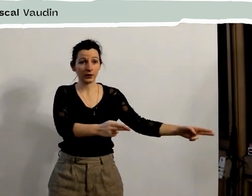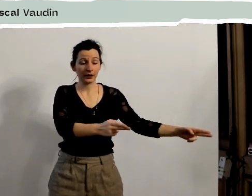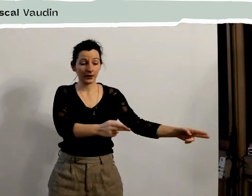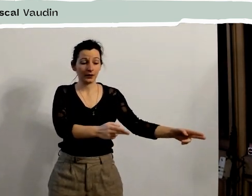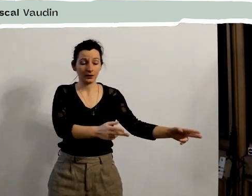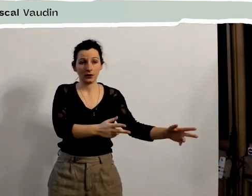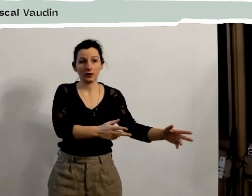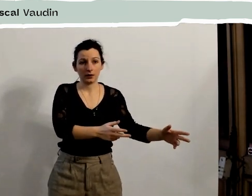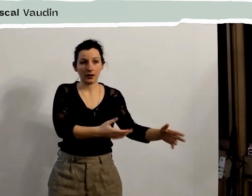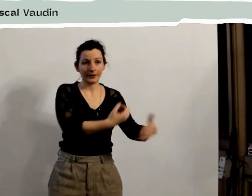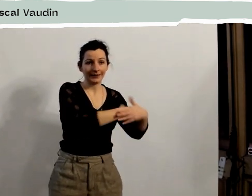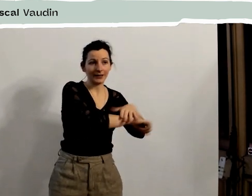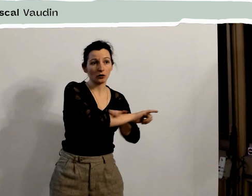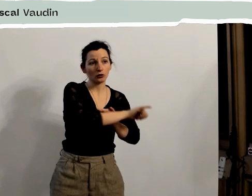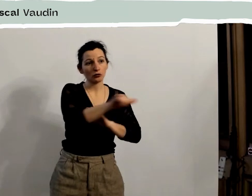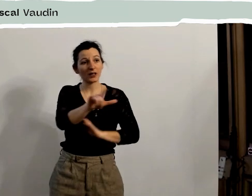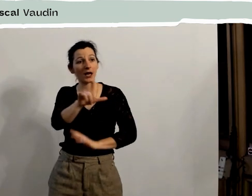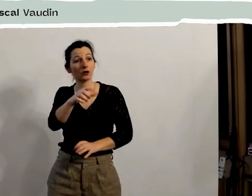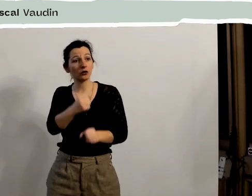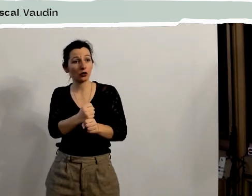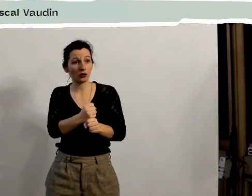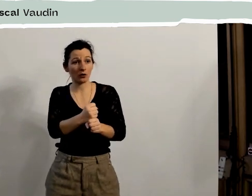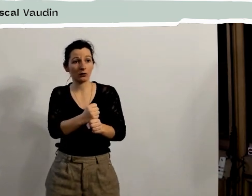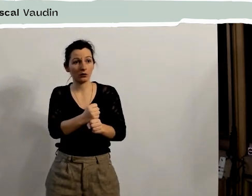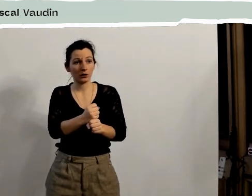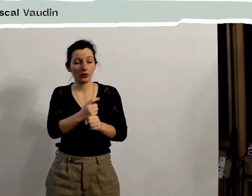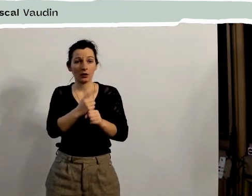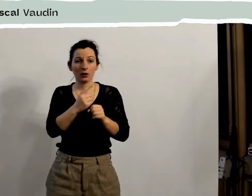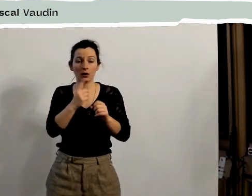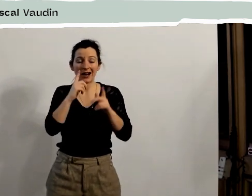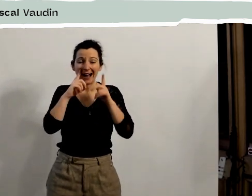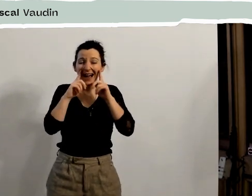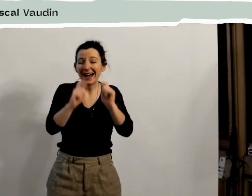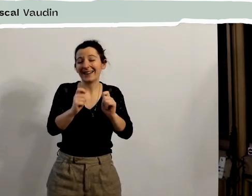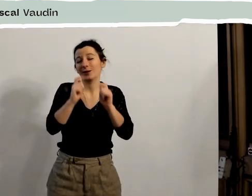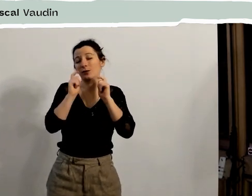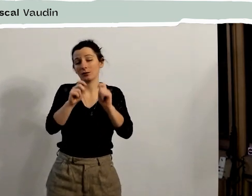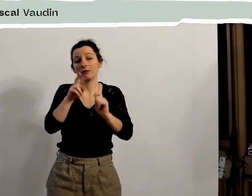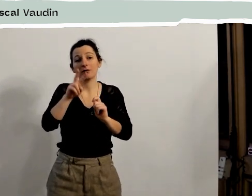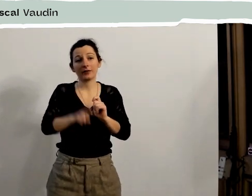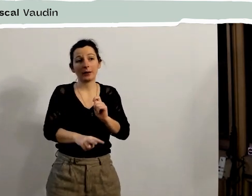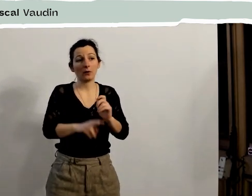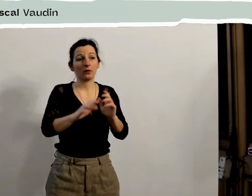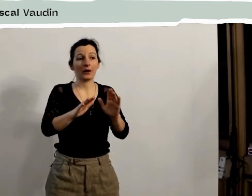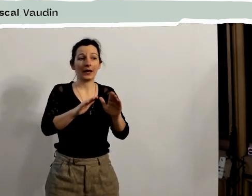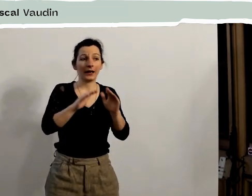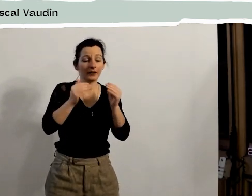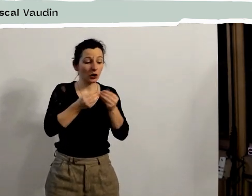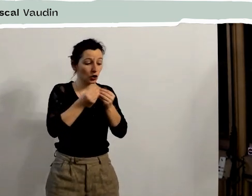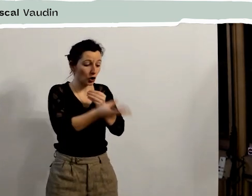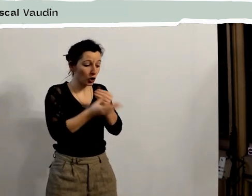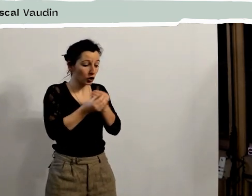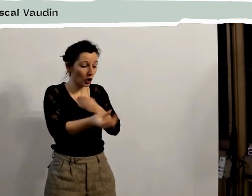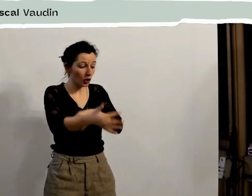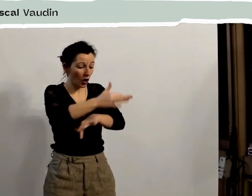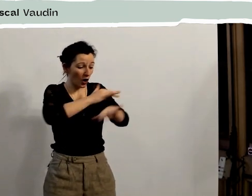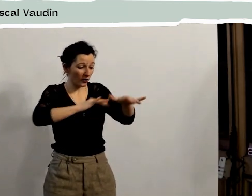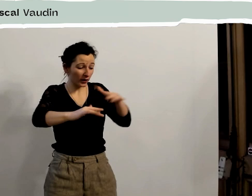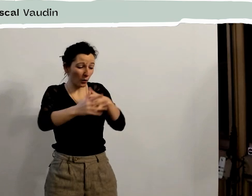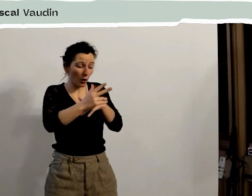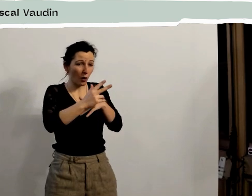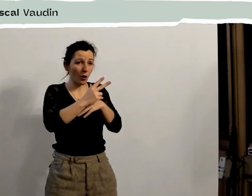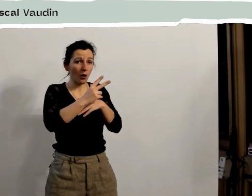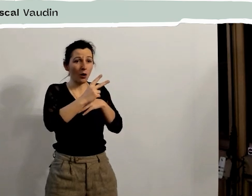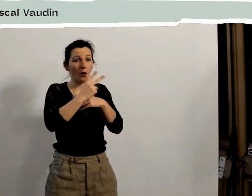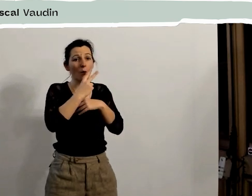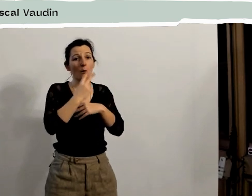C'est peut-être un concept que vous avez entendu parler. On va faire attention à donner un environnement le plus sain